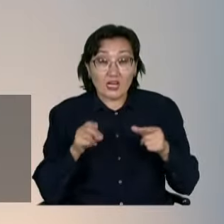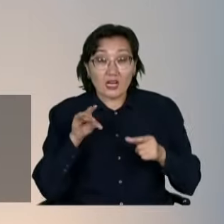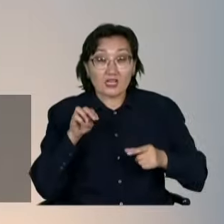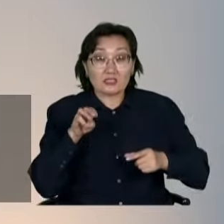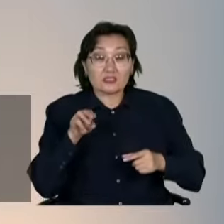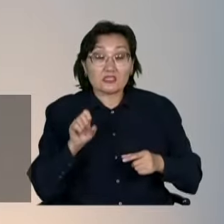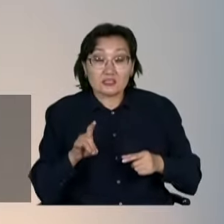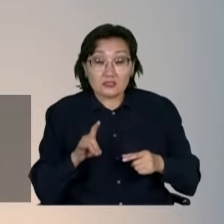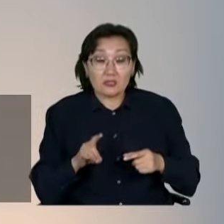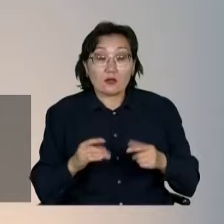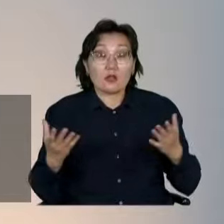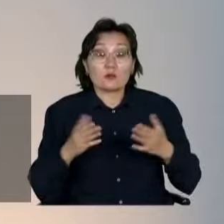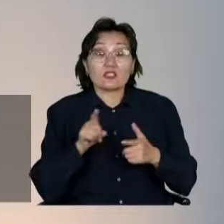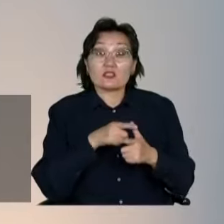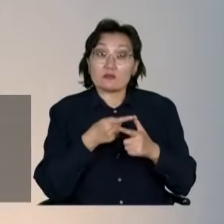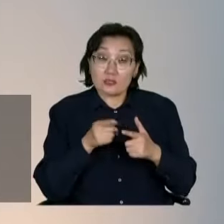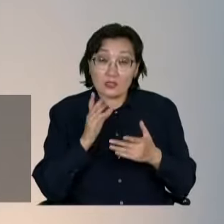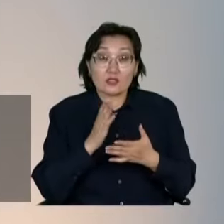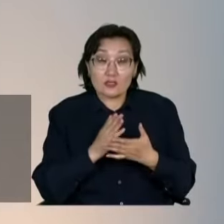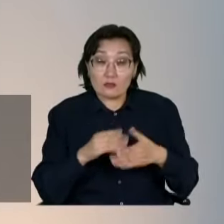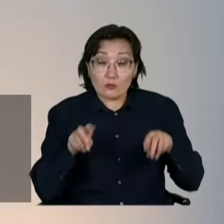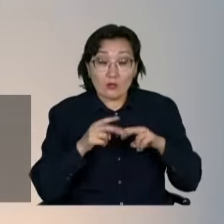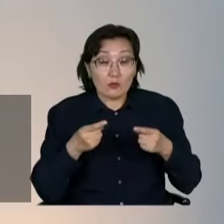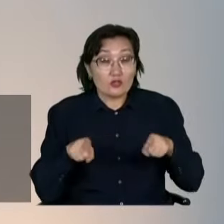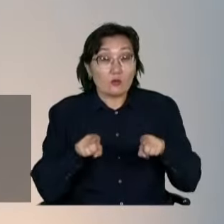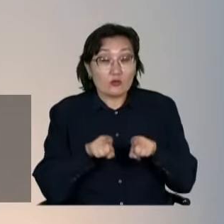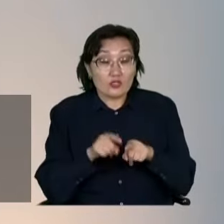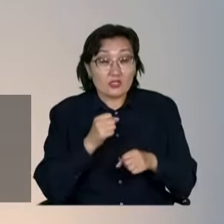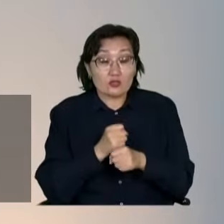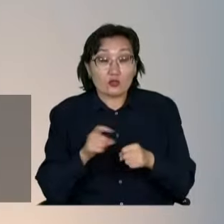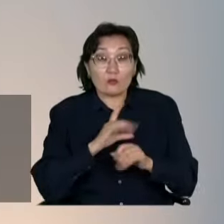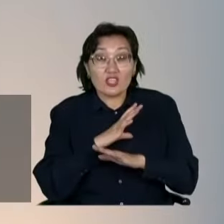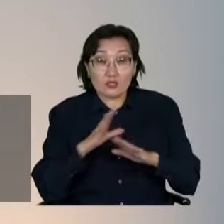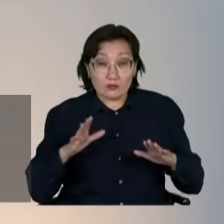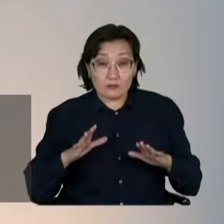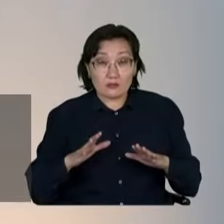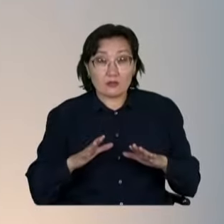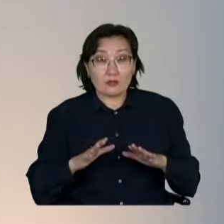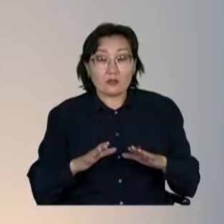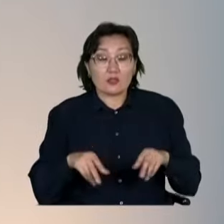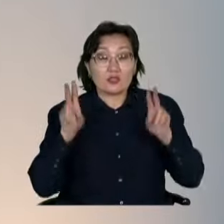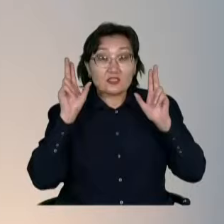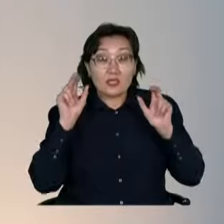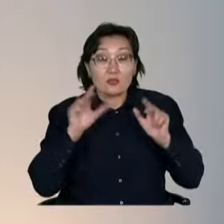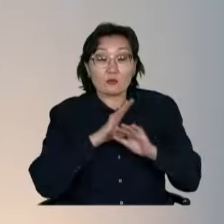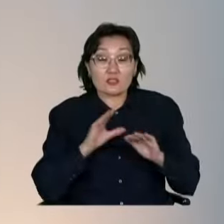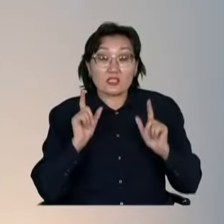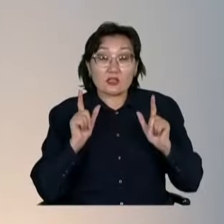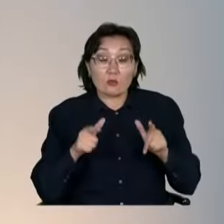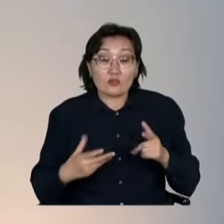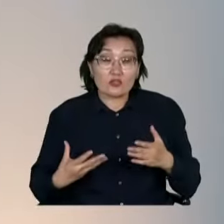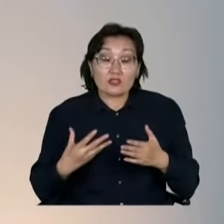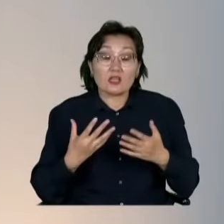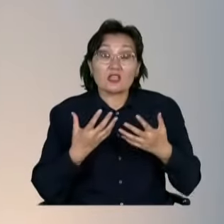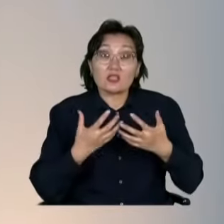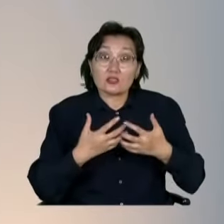В принципе, да, какая-то альтернатива рассматривается. Почему это делается? Во избежание, скажем так, зайцев, да, потому что вот согласно расчетам,